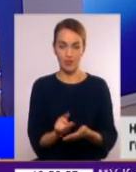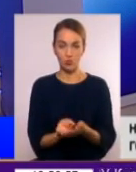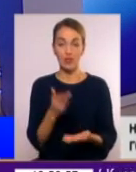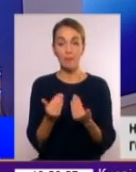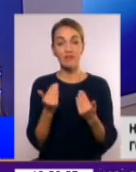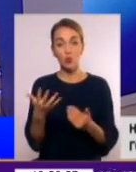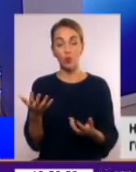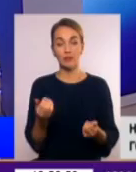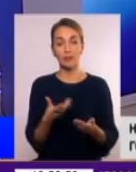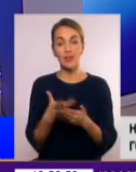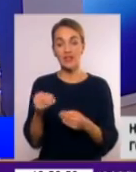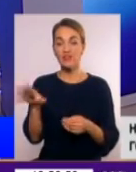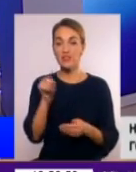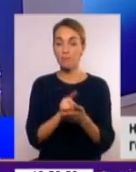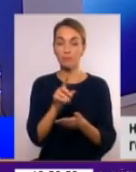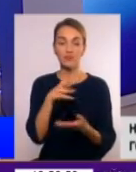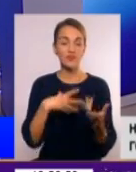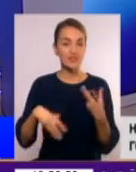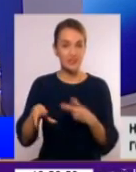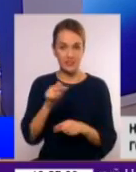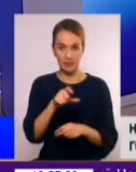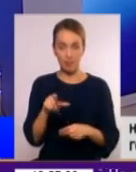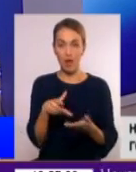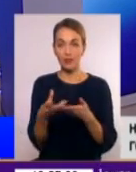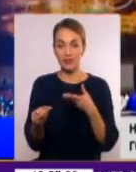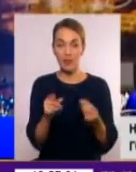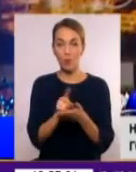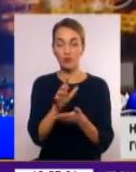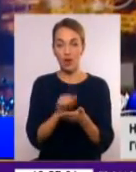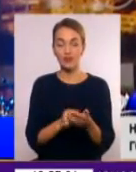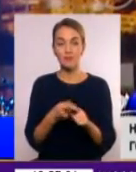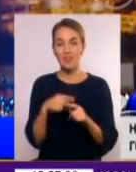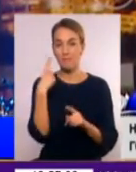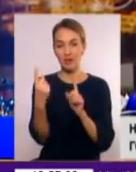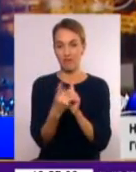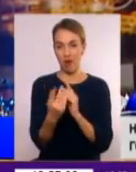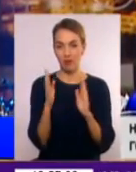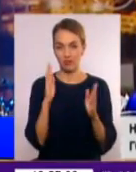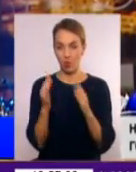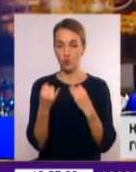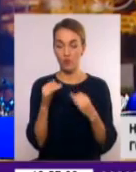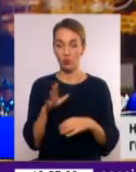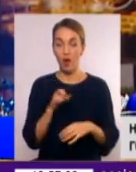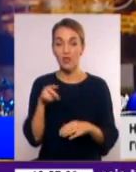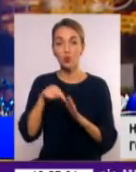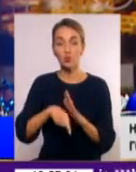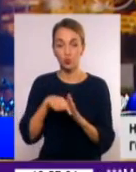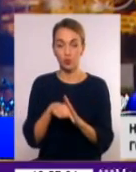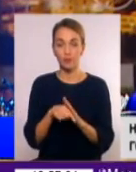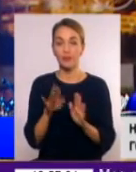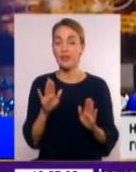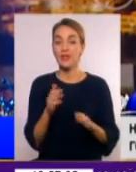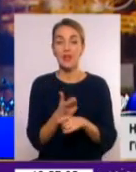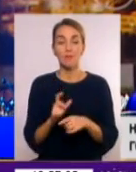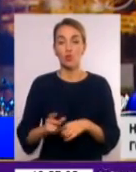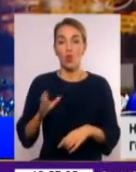ви платили податки, це просто приватна розмова була, але це суть до цього злягає, що не тільки найбільші